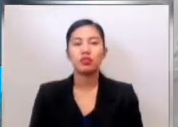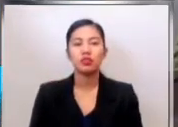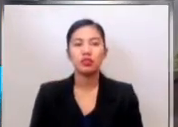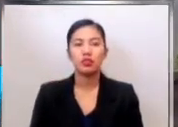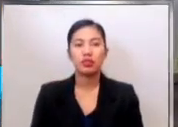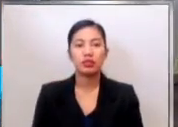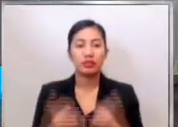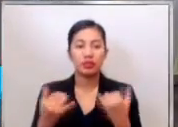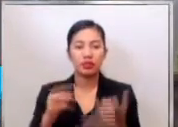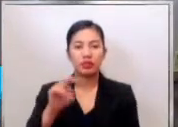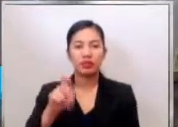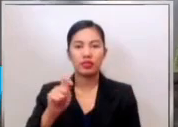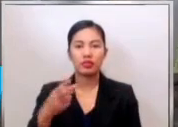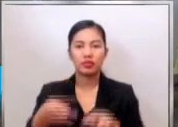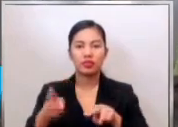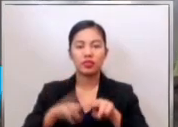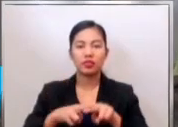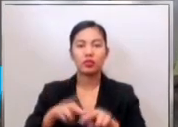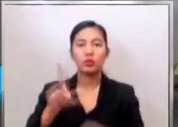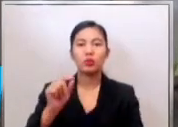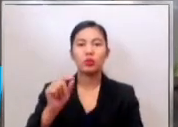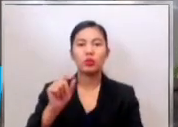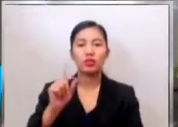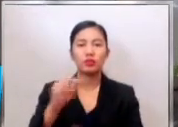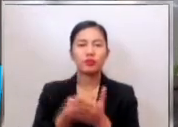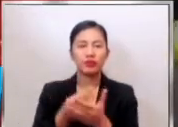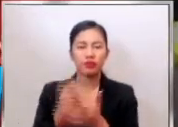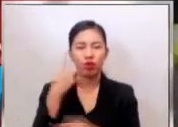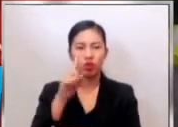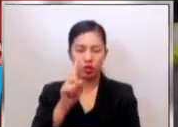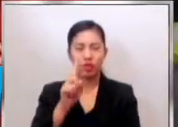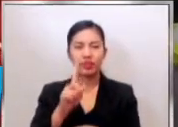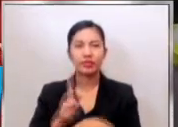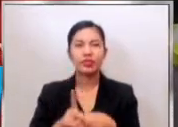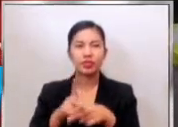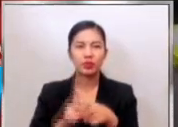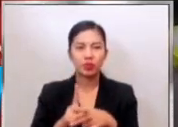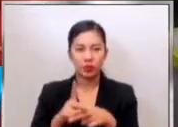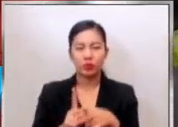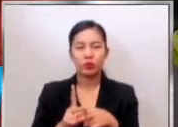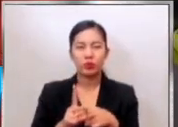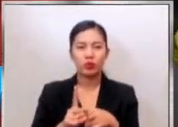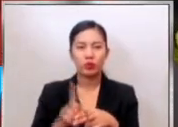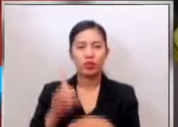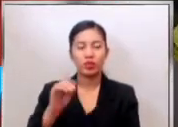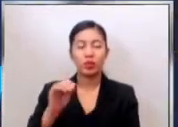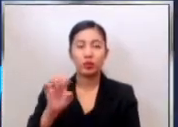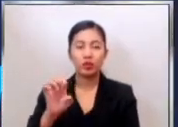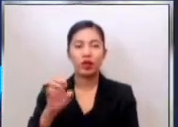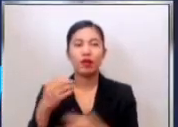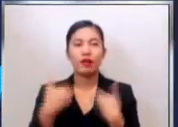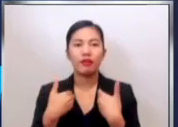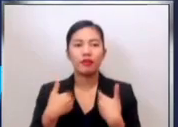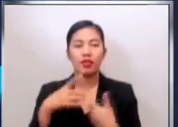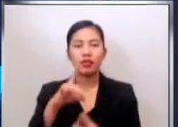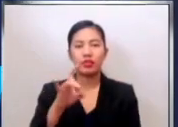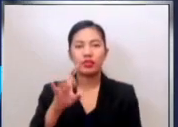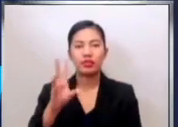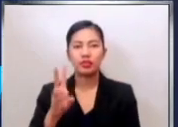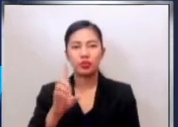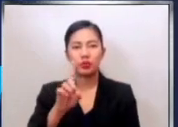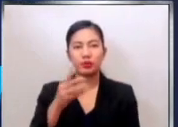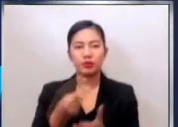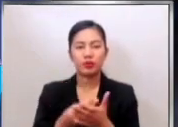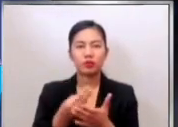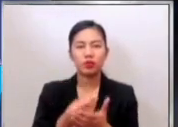nasa 20 pesos kada kilogram. Base sa datos mula sa Department of Energy, nasa 861 pesos hanggang mahigit